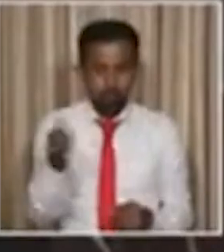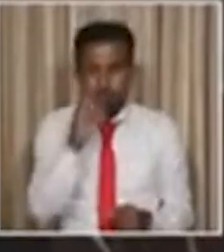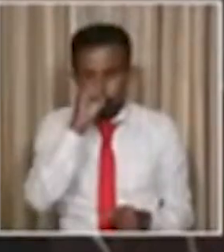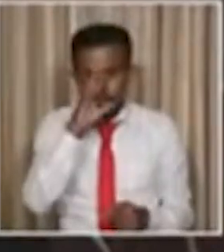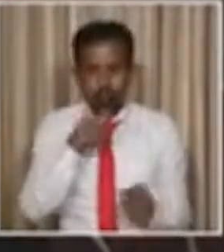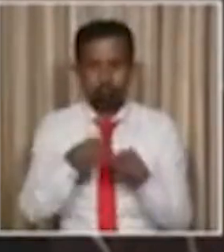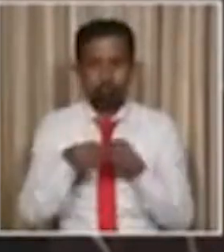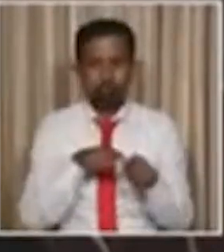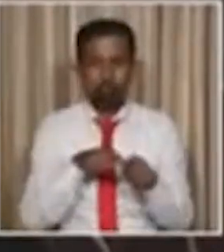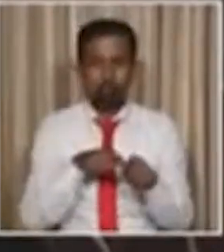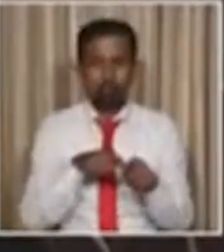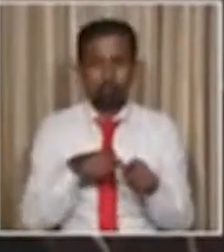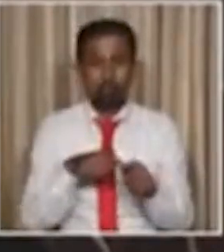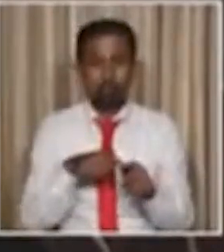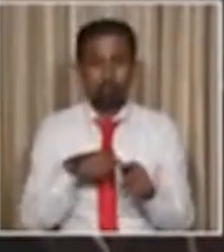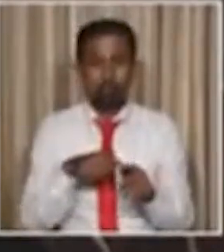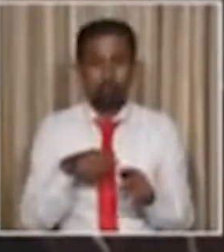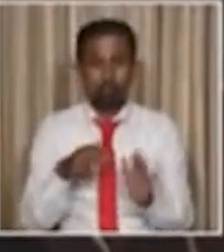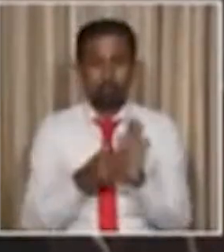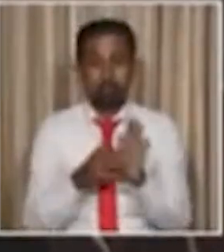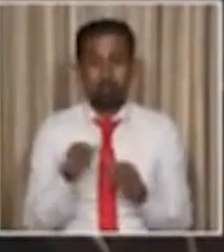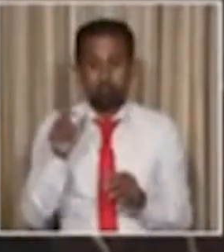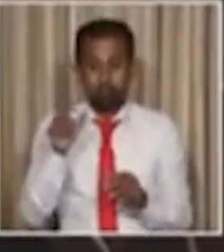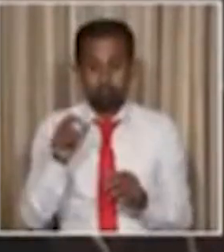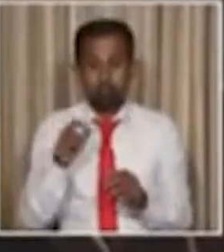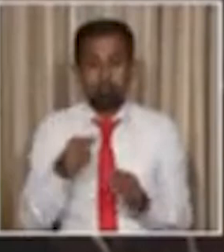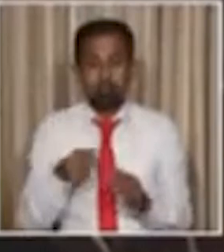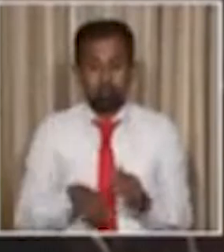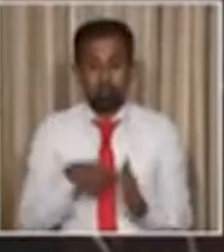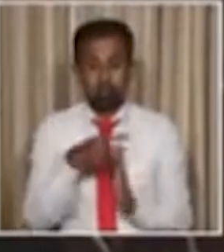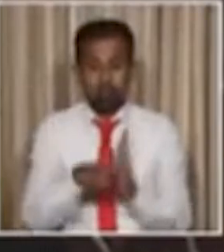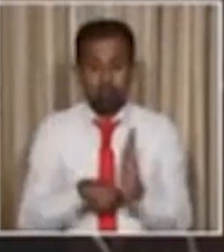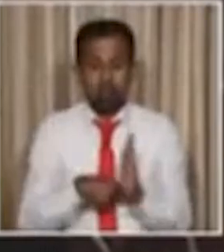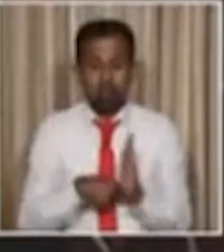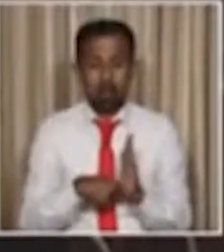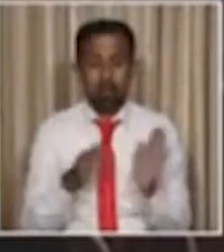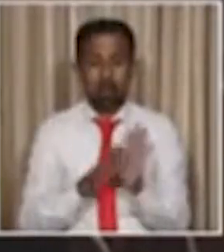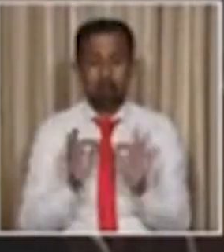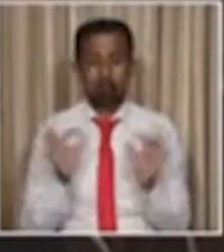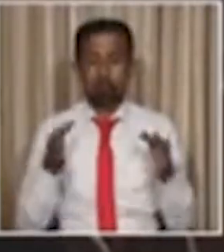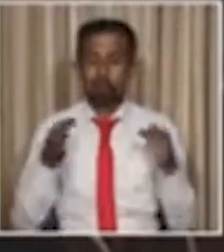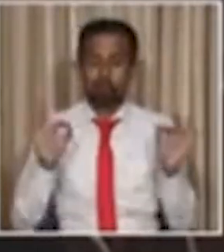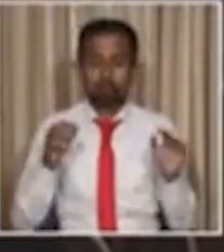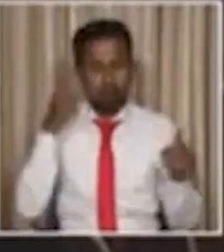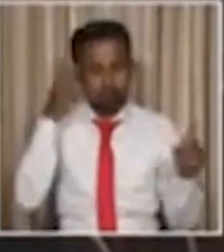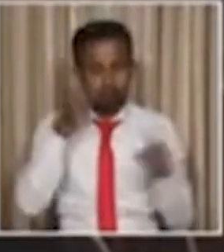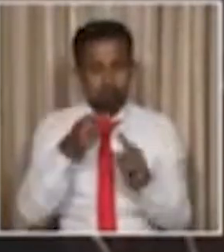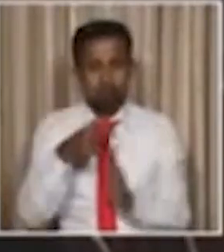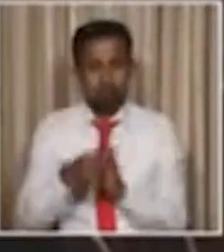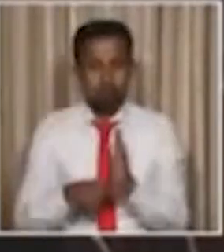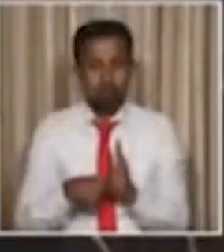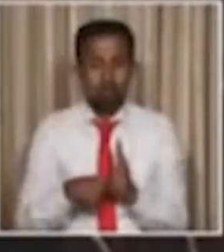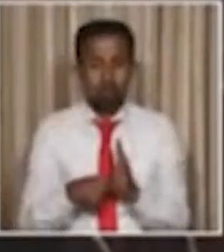කරා වගේම මෞබි වාෂාව වෙනුවෙන් පෙනී සිටියා වගේම මේ රටේ මාධ්‍ය නිදහස වෙනුවෙන් මේ